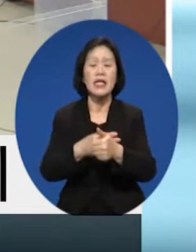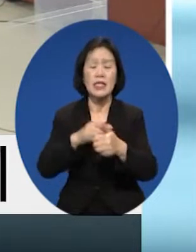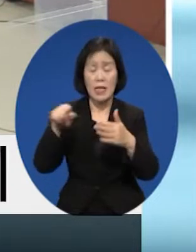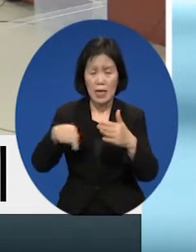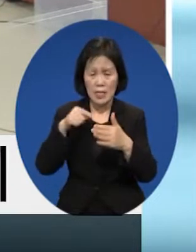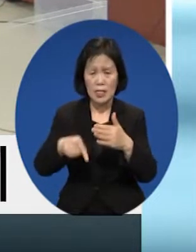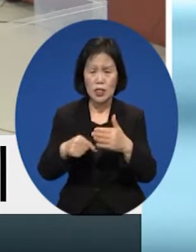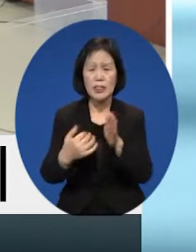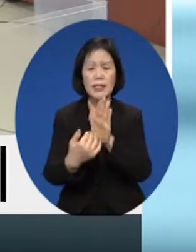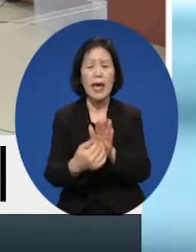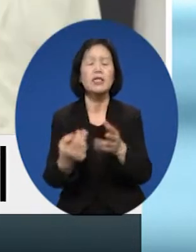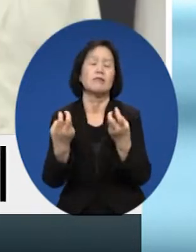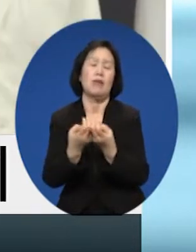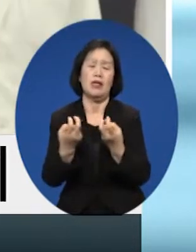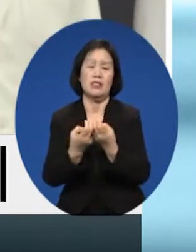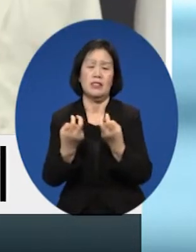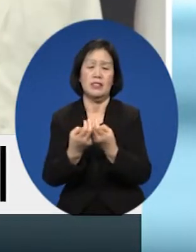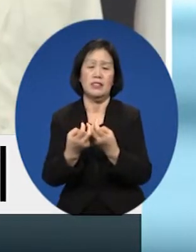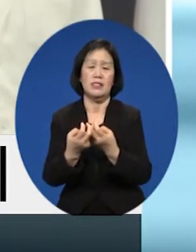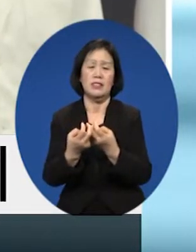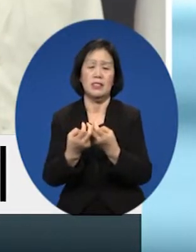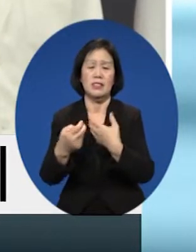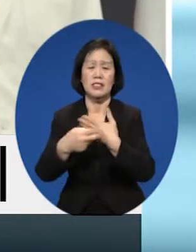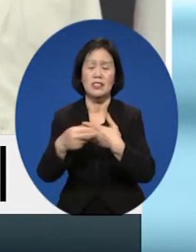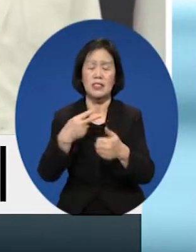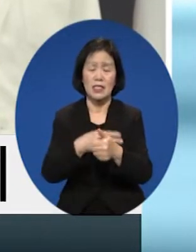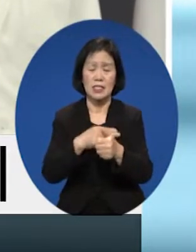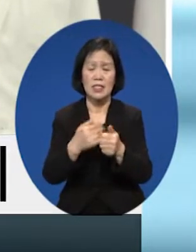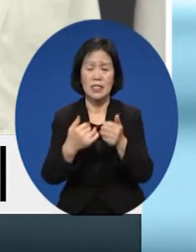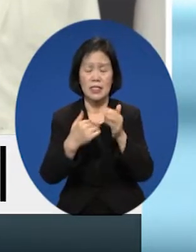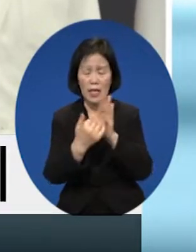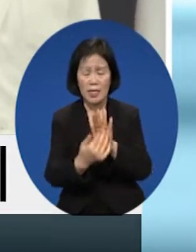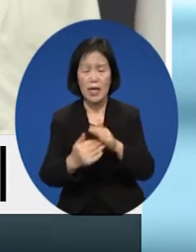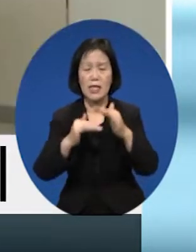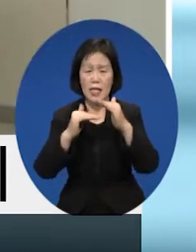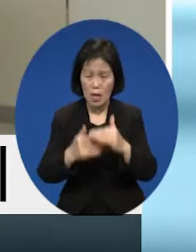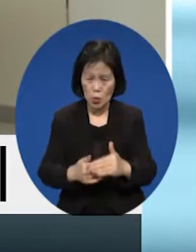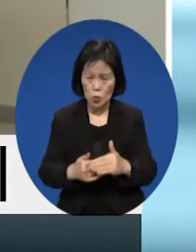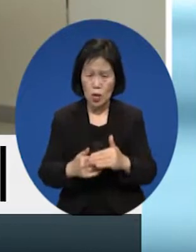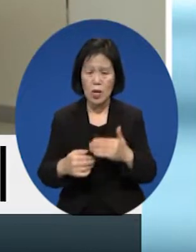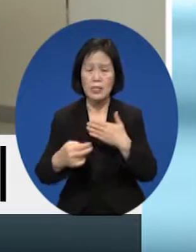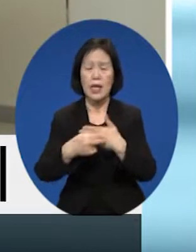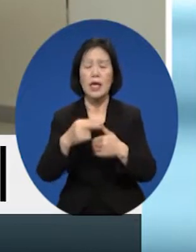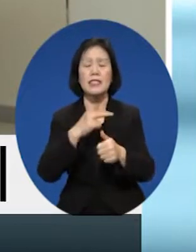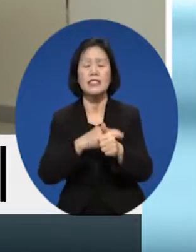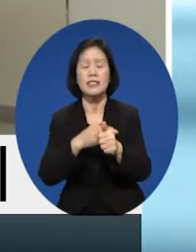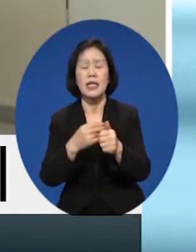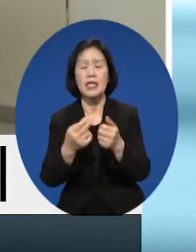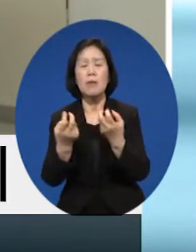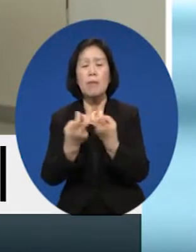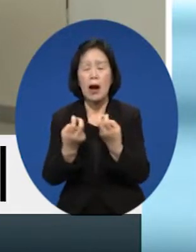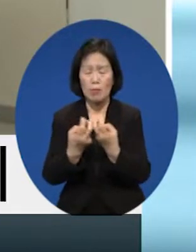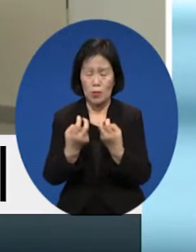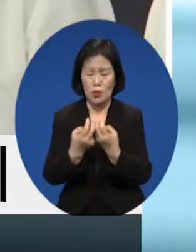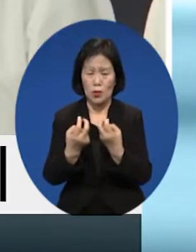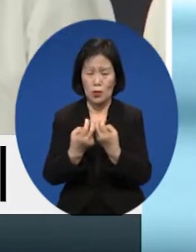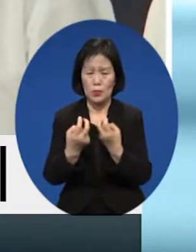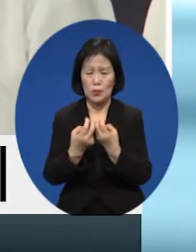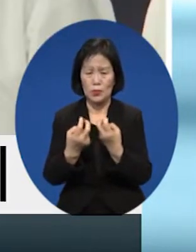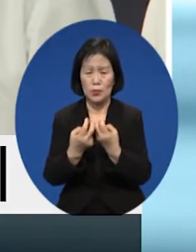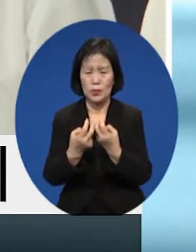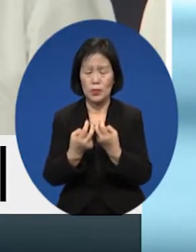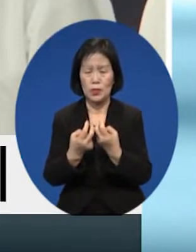그러니까 이런 아까 말씀드렸듯이 대응의 그다음 내용과 그다음에 대응을 하는 수단, 전부가